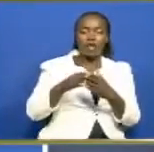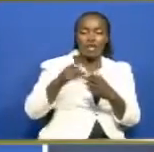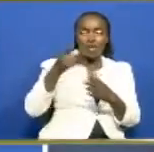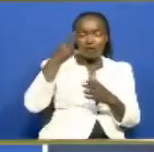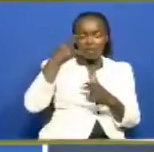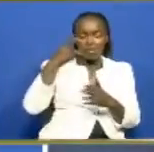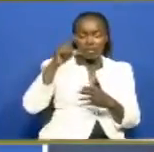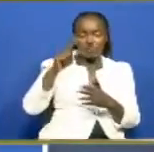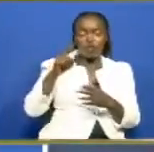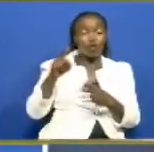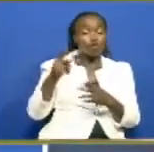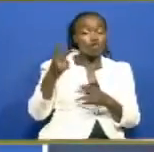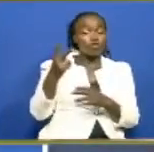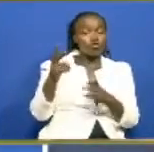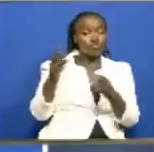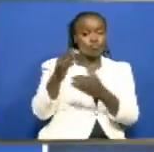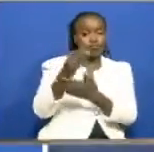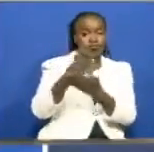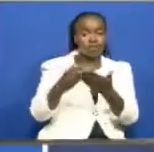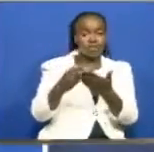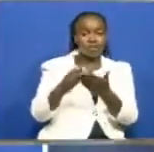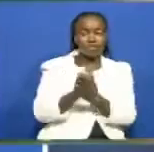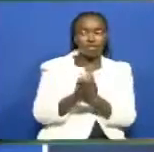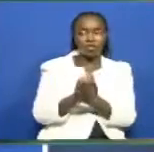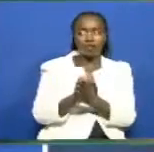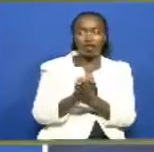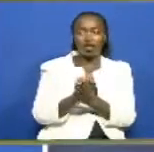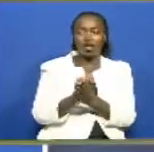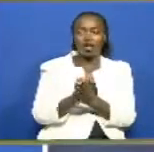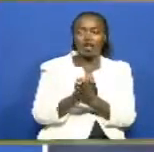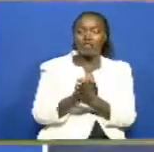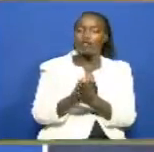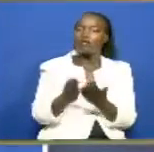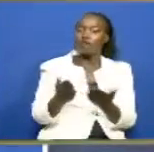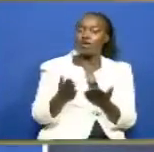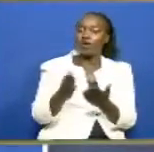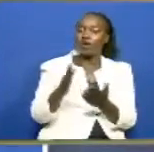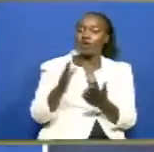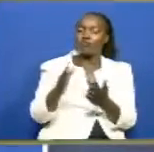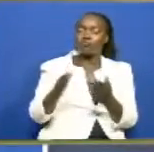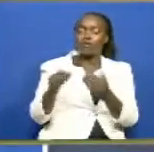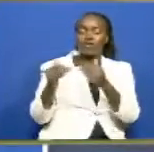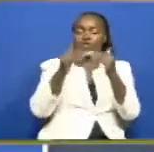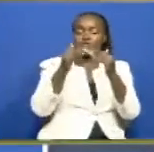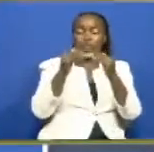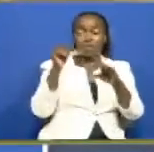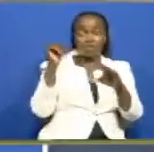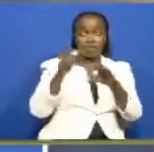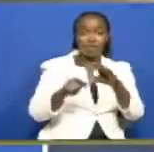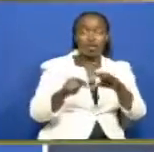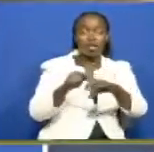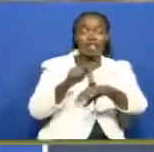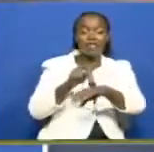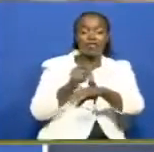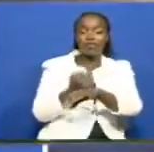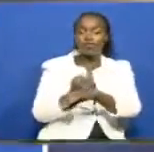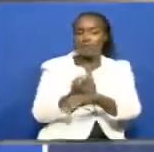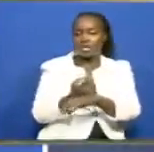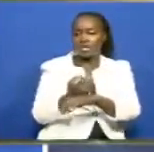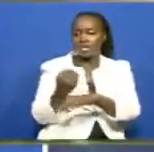katika kipindi cha pili. Diego Lainez alifungia Mexico bao la kusawazisha katika dakika ya 86 baada ya